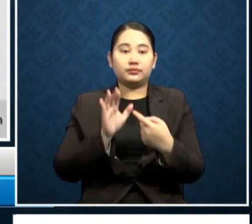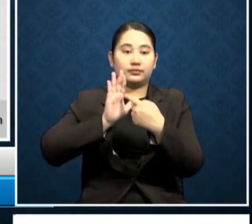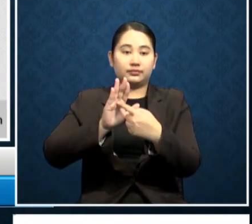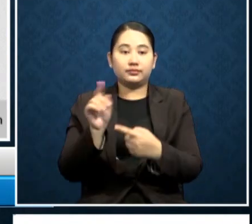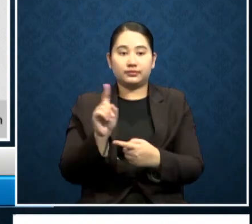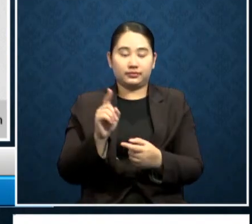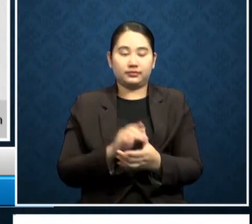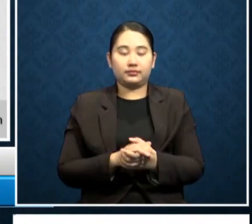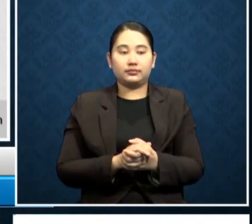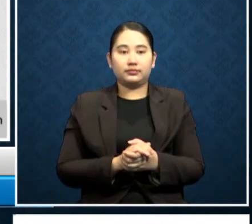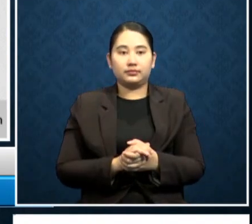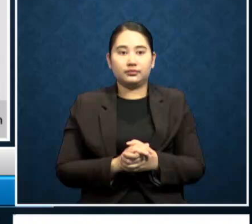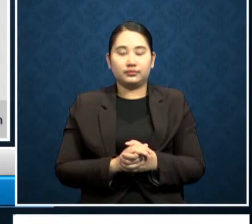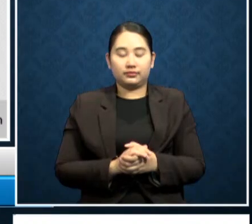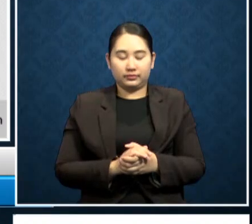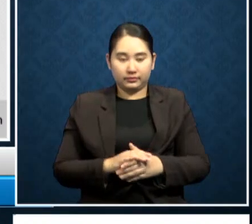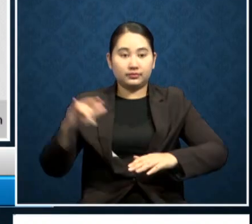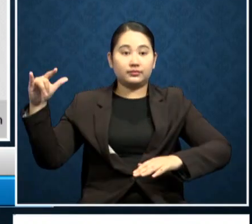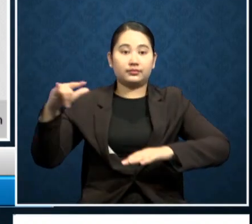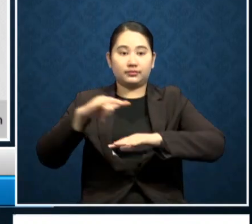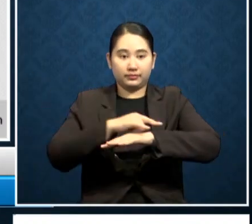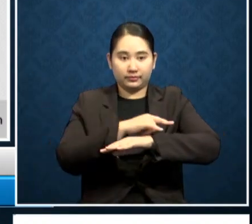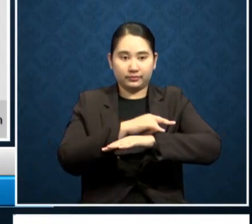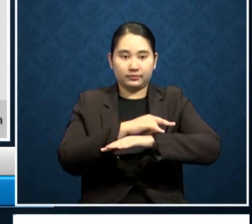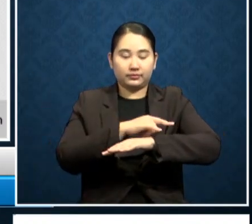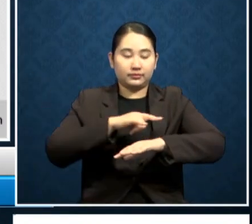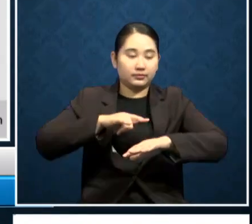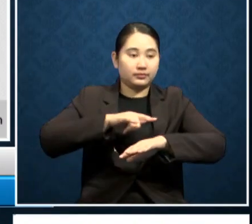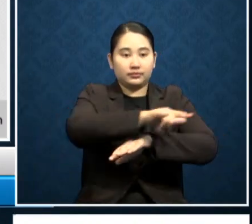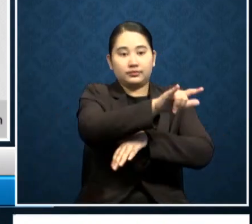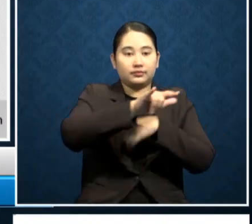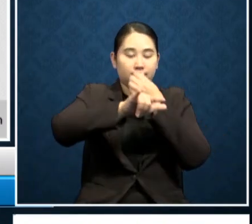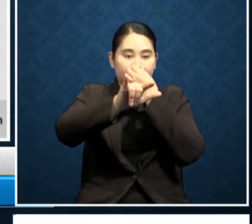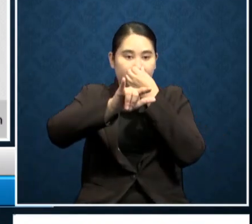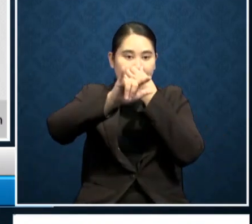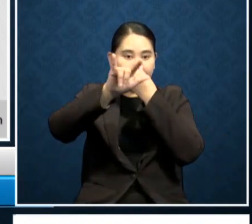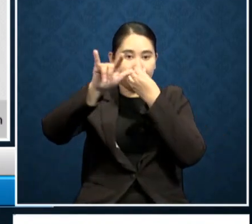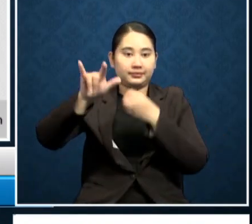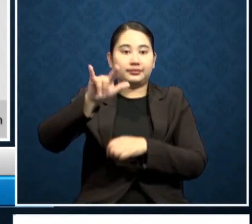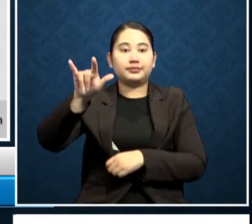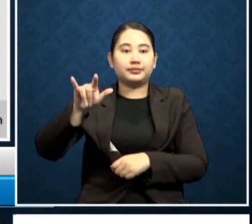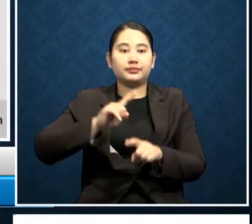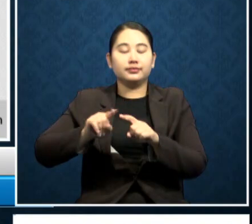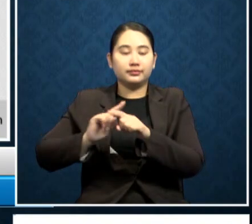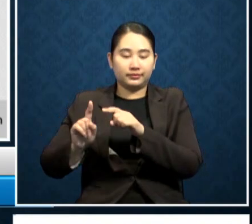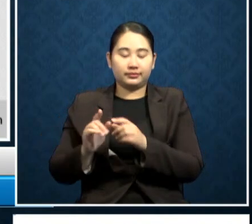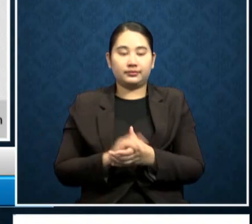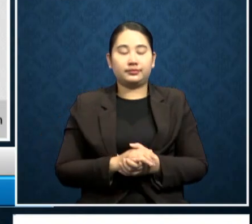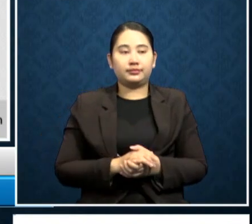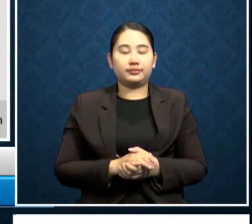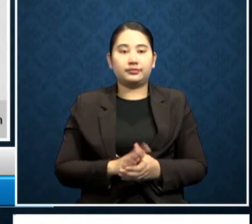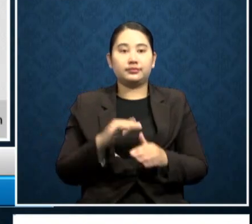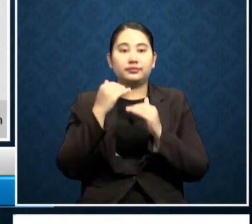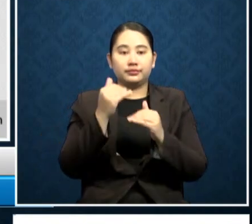การลดจุดตัดของเส้นทางการบินการบินผ่านหลายพื้นที่พื้นที่ควบคุมจาราจรทาอากาศการ